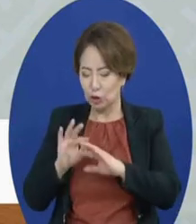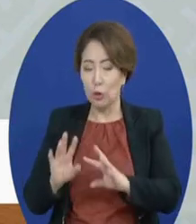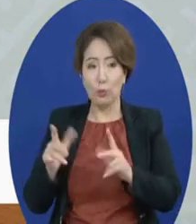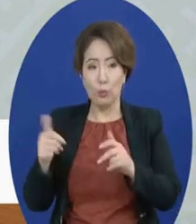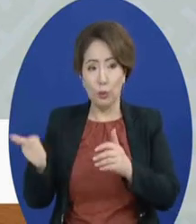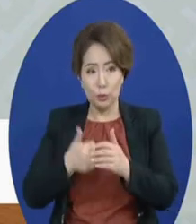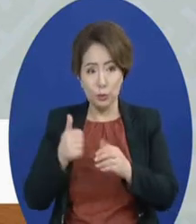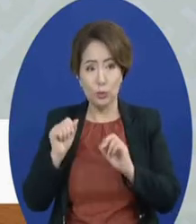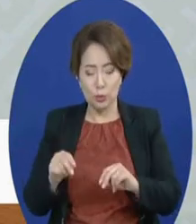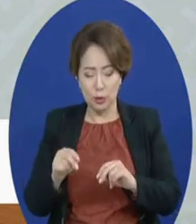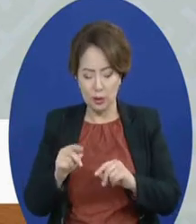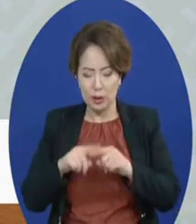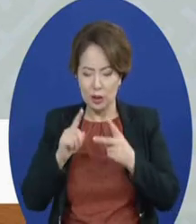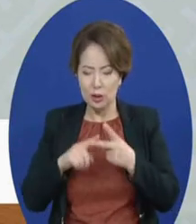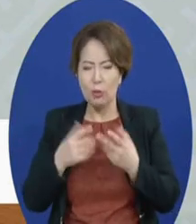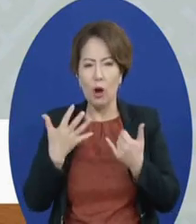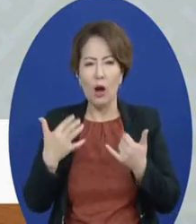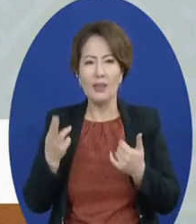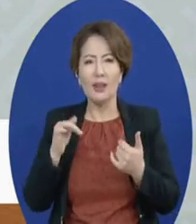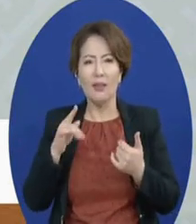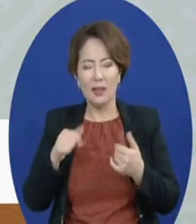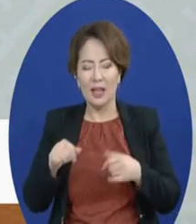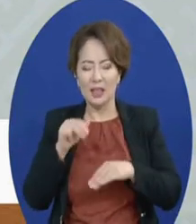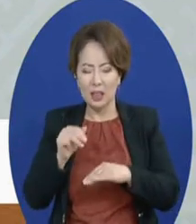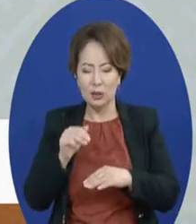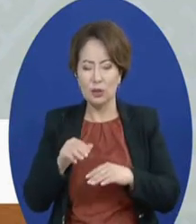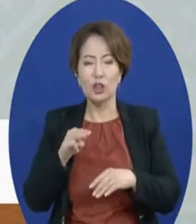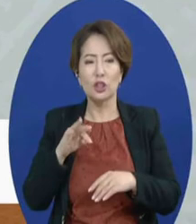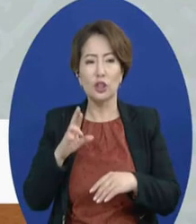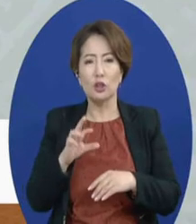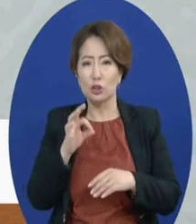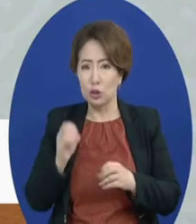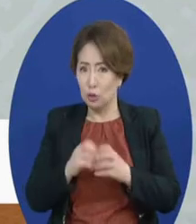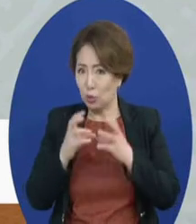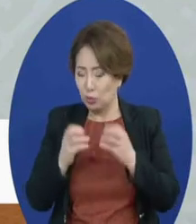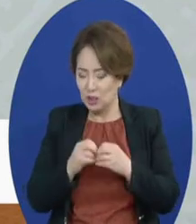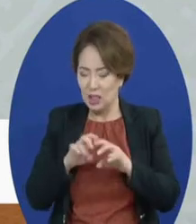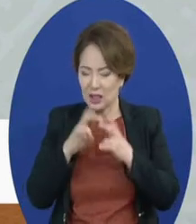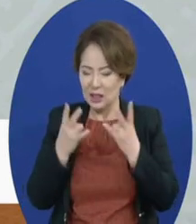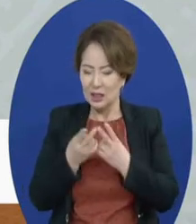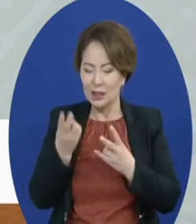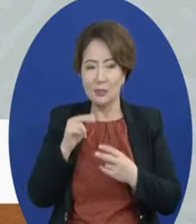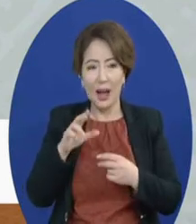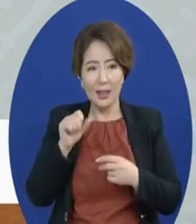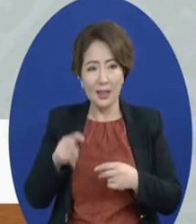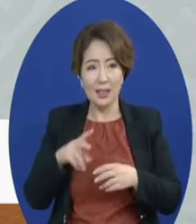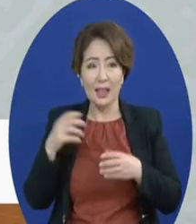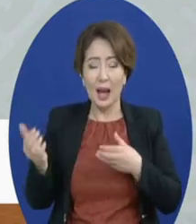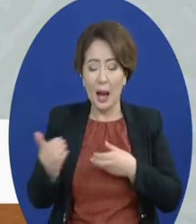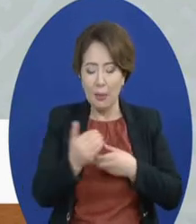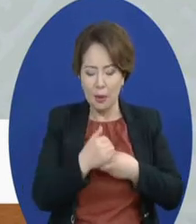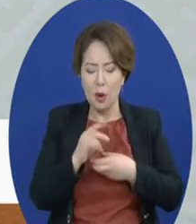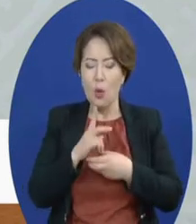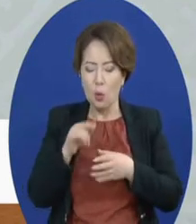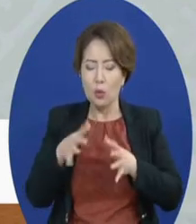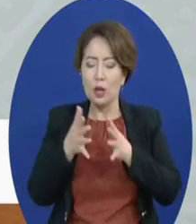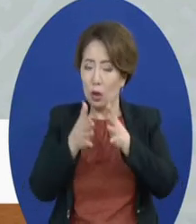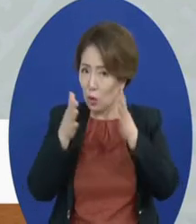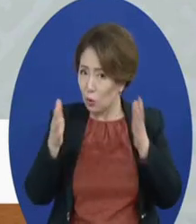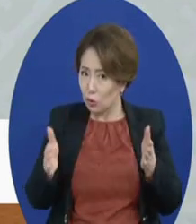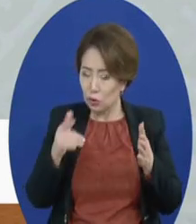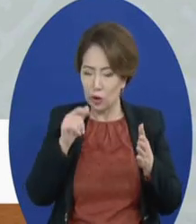олон давхрагт тэтгэврийн тогтолцоог бүрдүүлж, нийгмийн даатгалын хамрах үрийг бас өргөтгөж, нийгмийн даатгалын